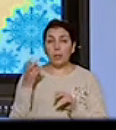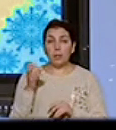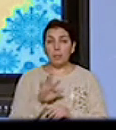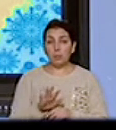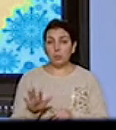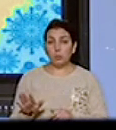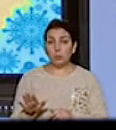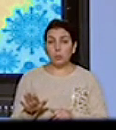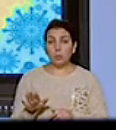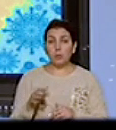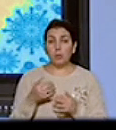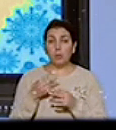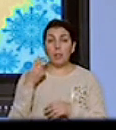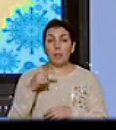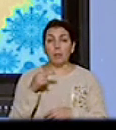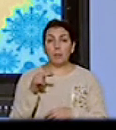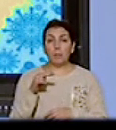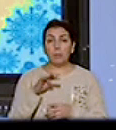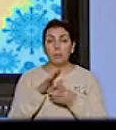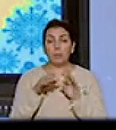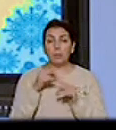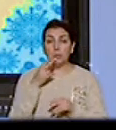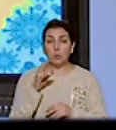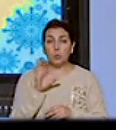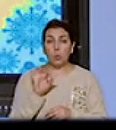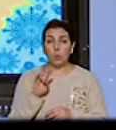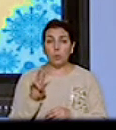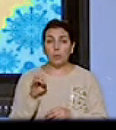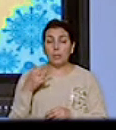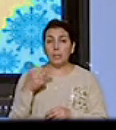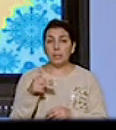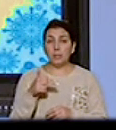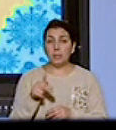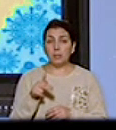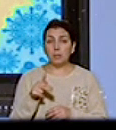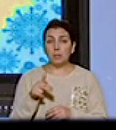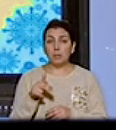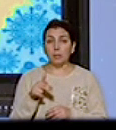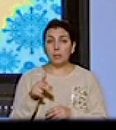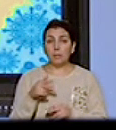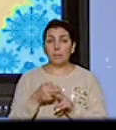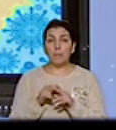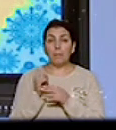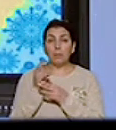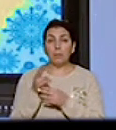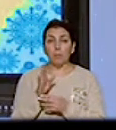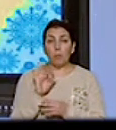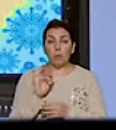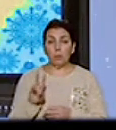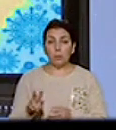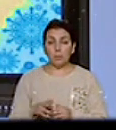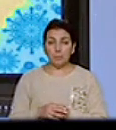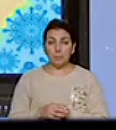пришел. На двадцатом видел сон, на тридцатом выгнан вон.